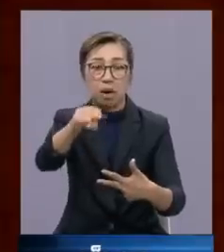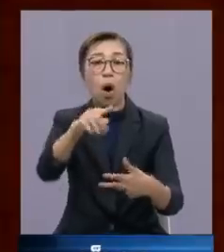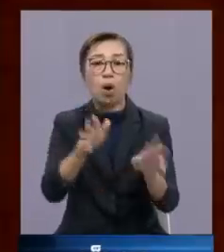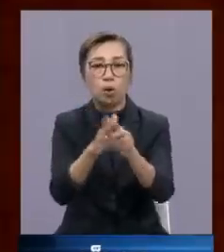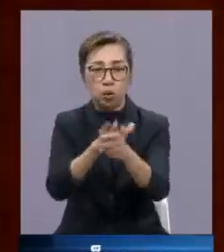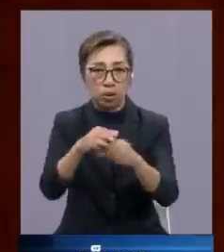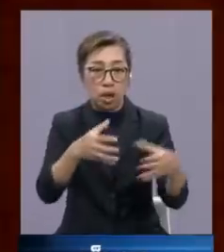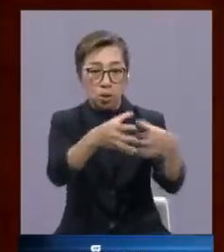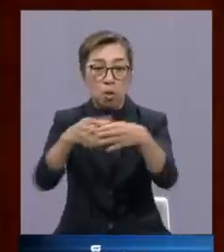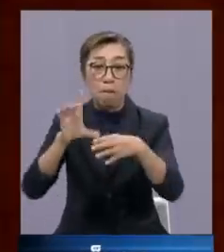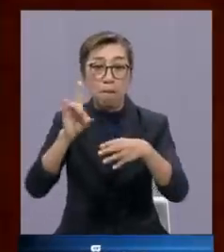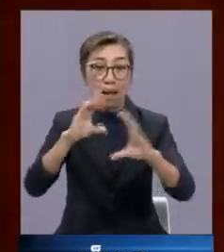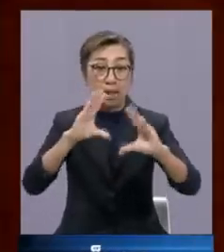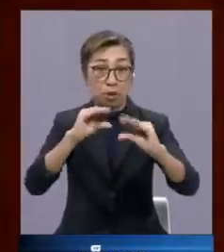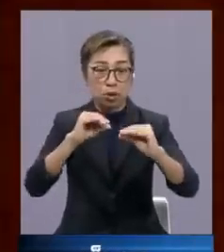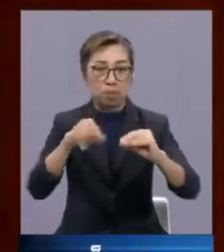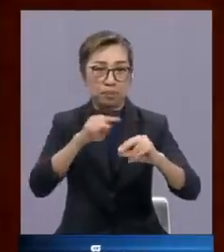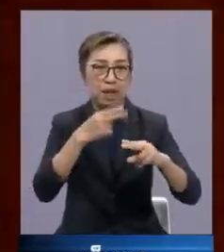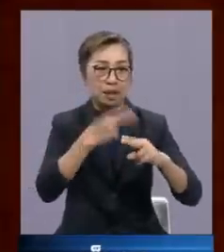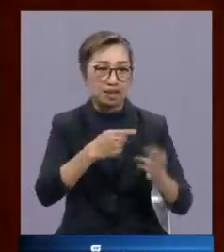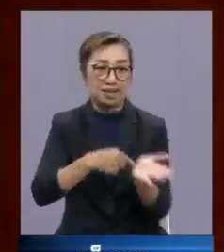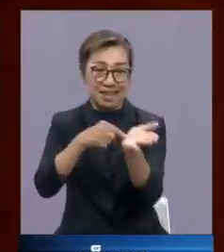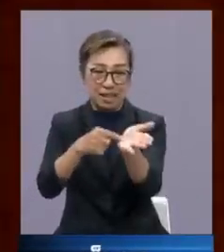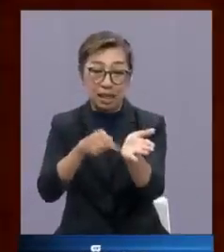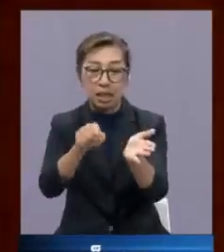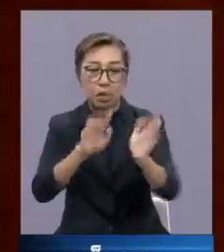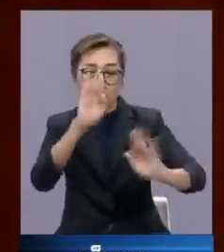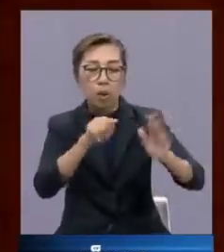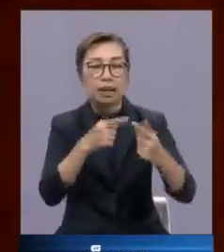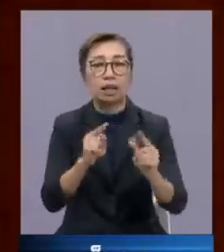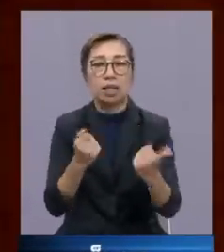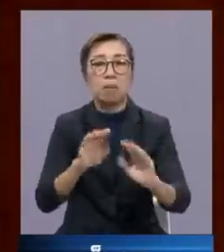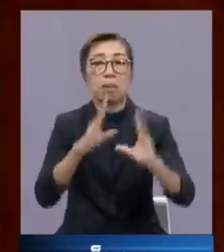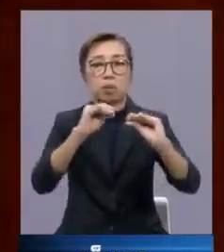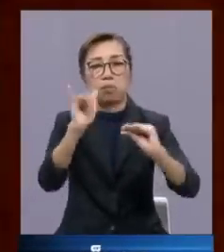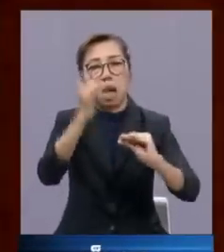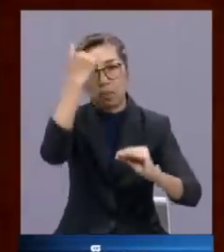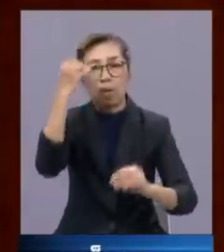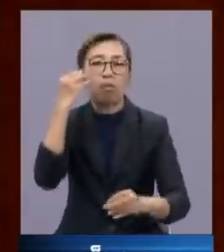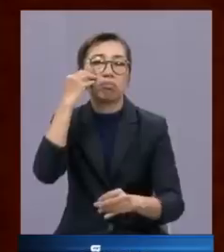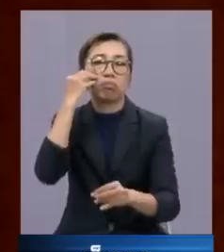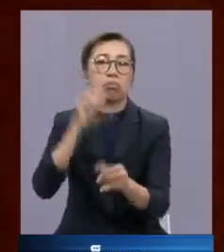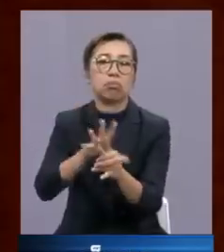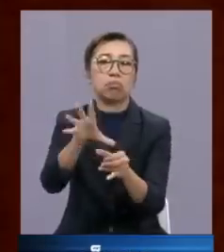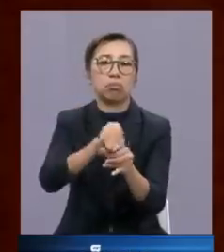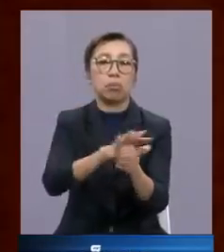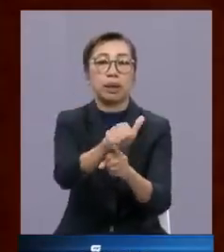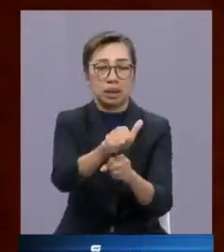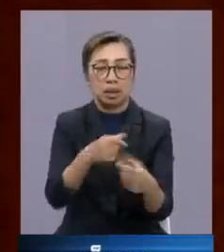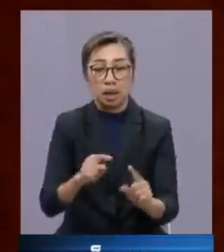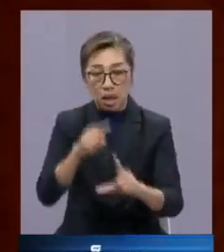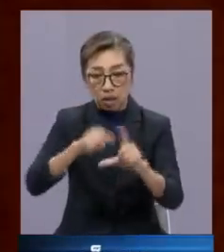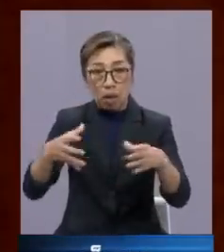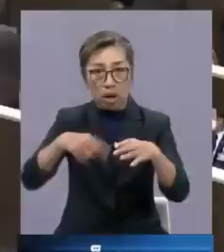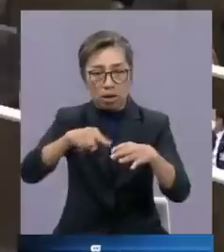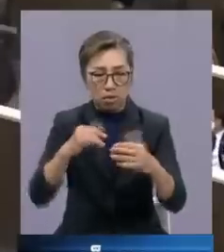าพรรคร่วมจัดตั้งรัฐบาลแต่ประชุมกันไม่ได้อะเพราะคุณพิธาติดโควิดทีนี้ความเคลื่อนไหวของทางก้าวไกลเองเนี่ยยามนี้ก้าว